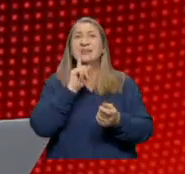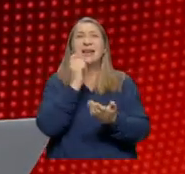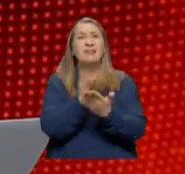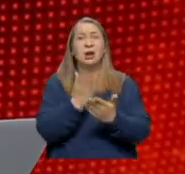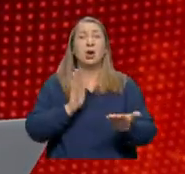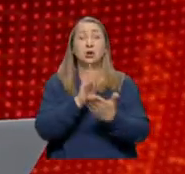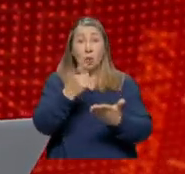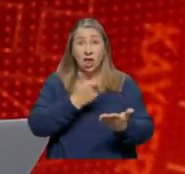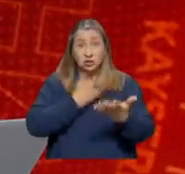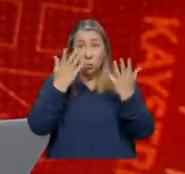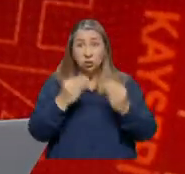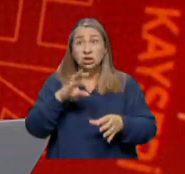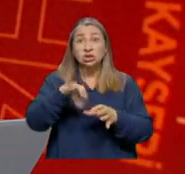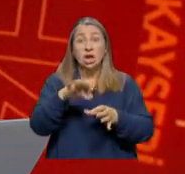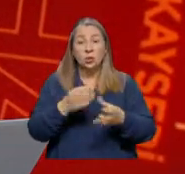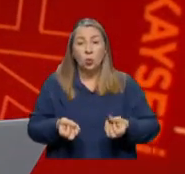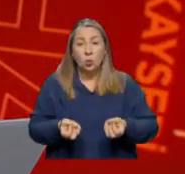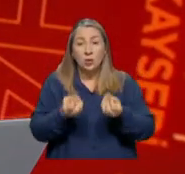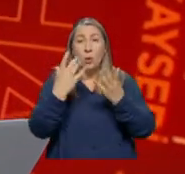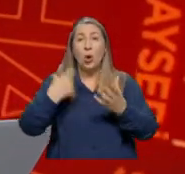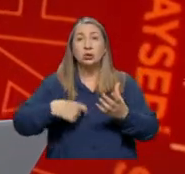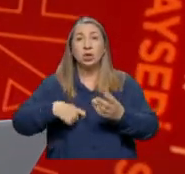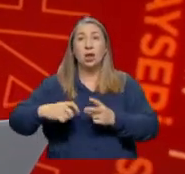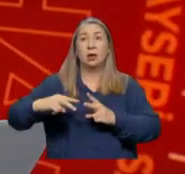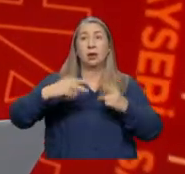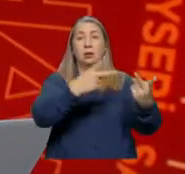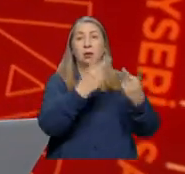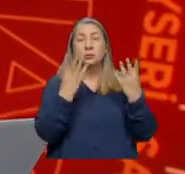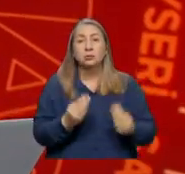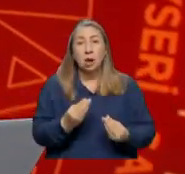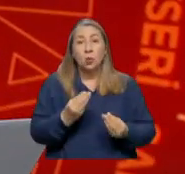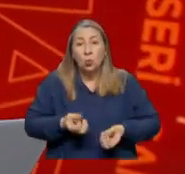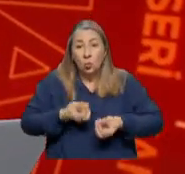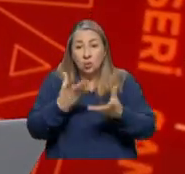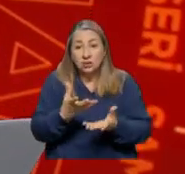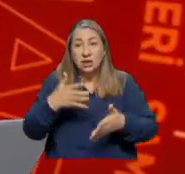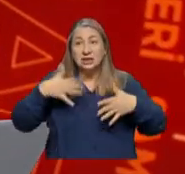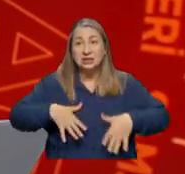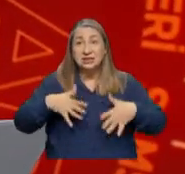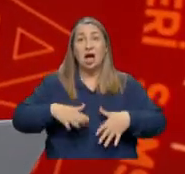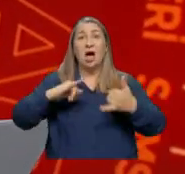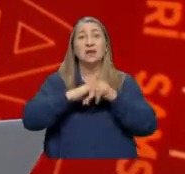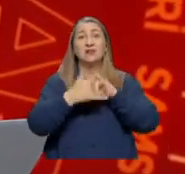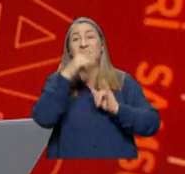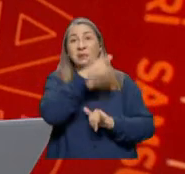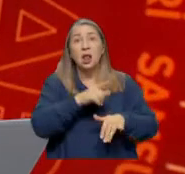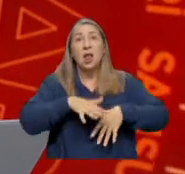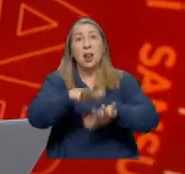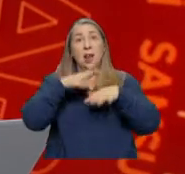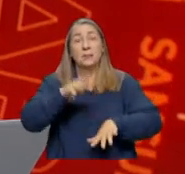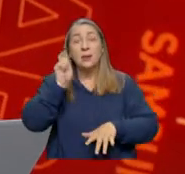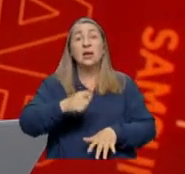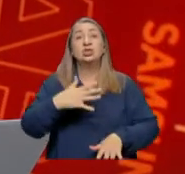Çünkü teklif yasalaşırsa çay üretimi özel sektörün insafına kalacak üreticiler Rize ve Artvin'de elemler